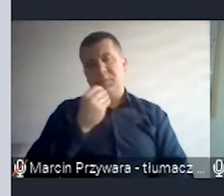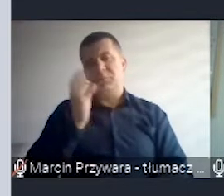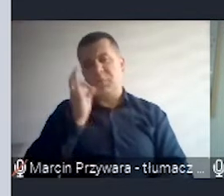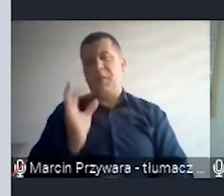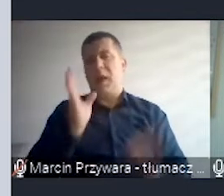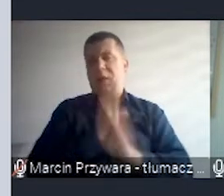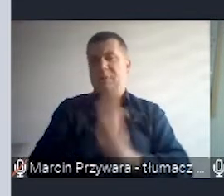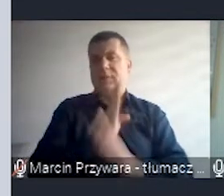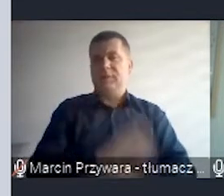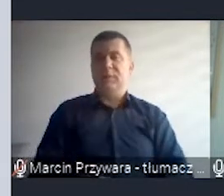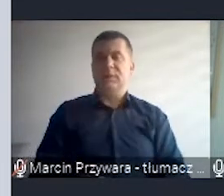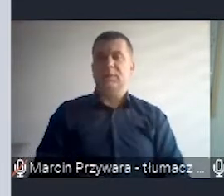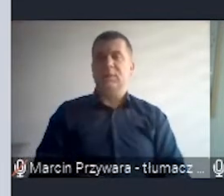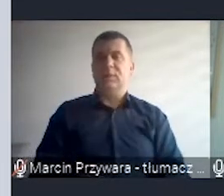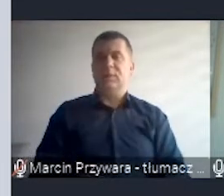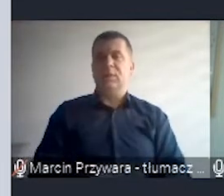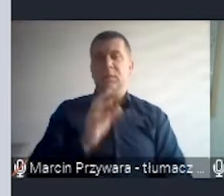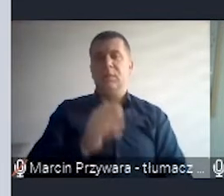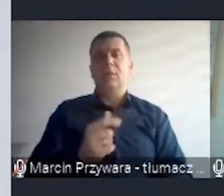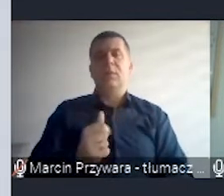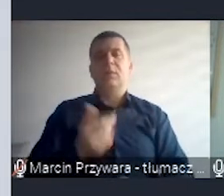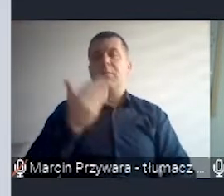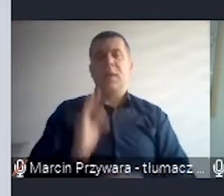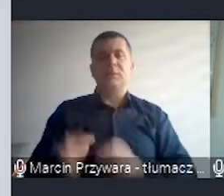atmosferze, żeby to nie miało typowych przesłanek